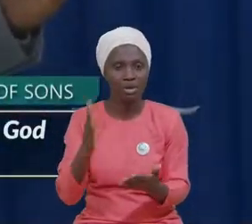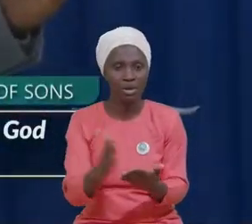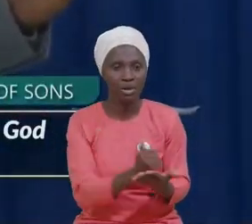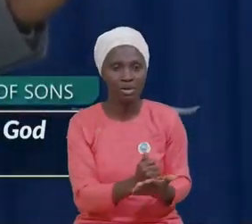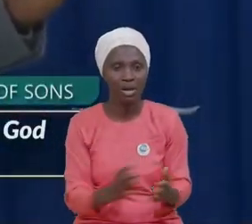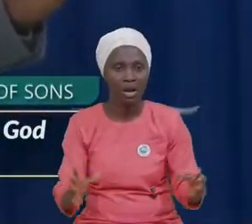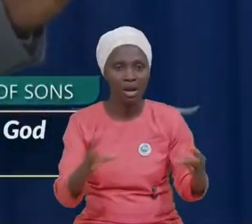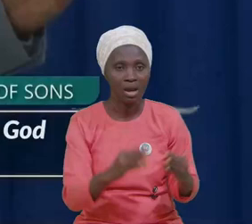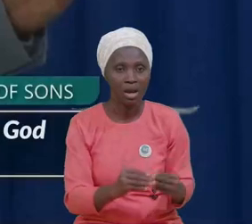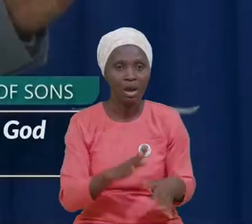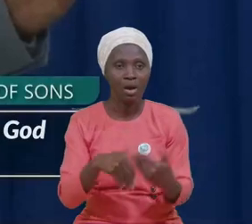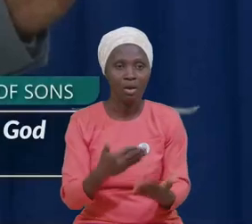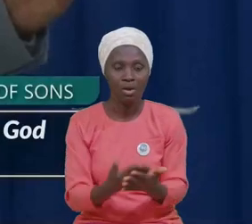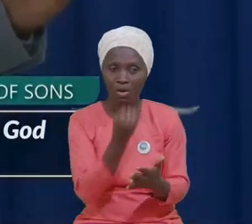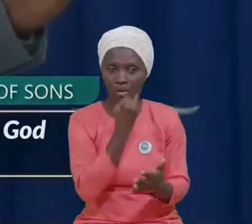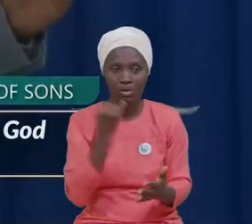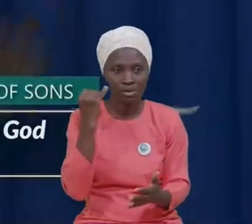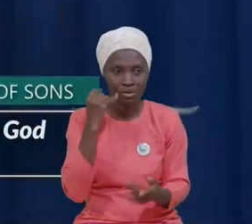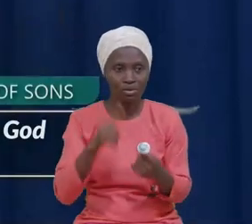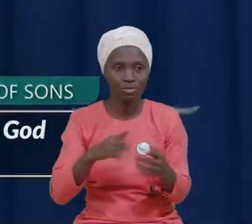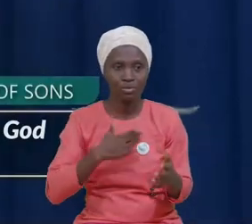vers mon seigneur le roi.